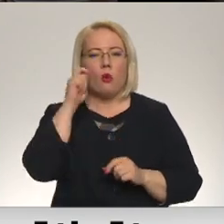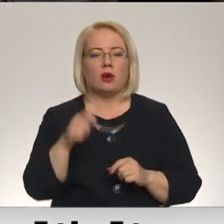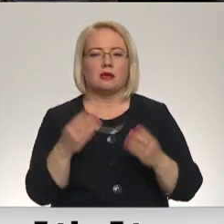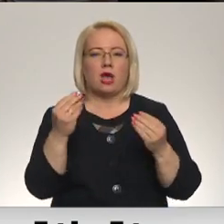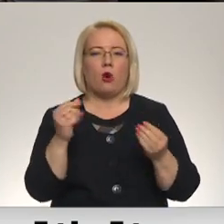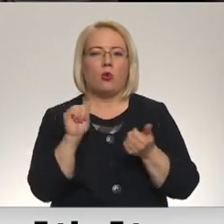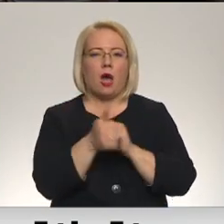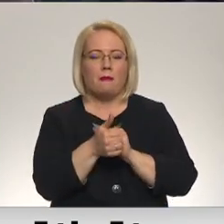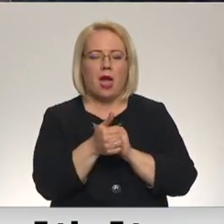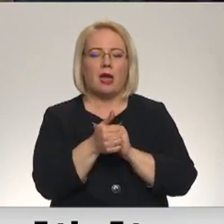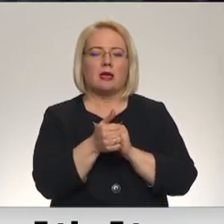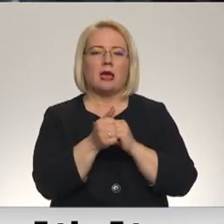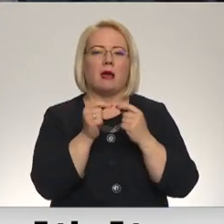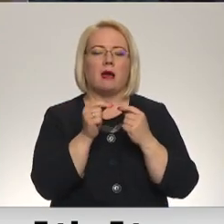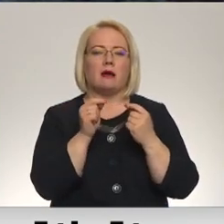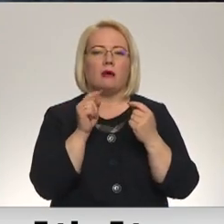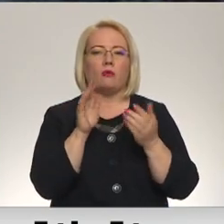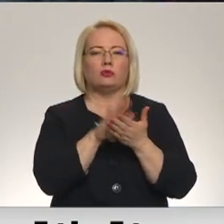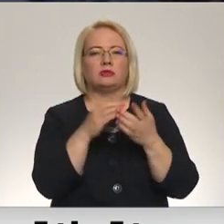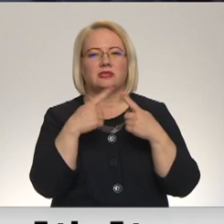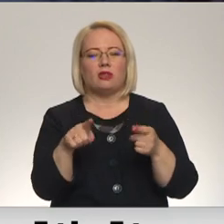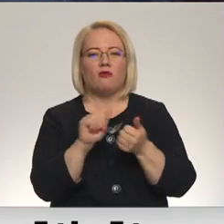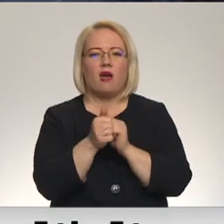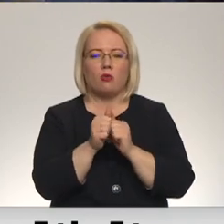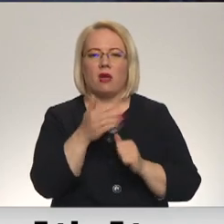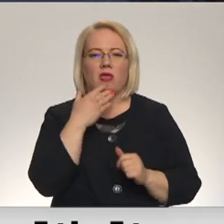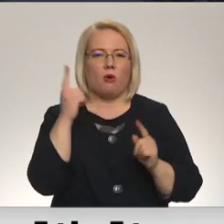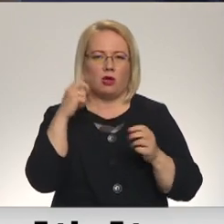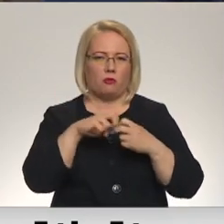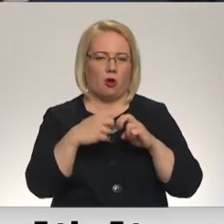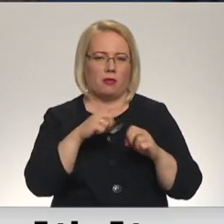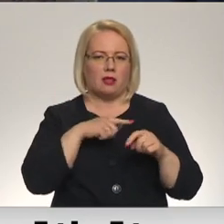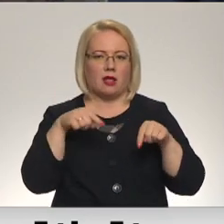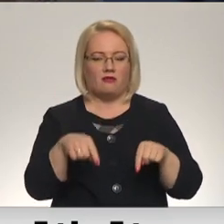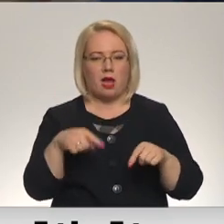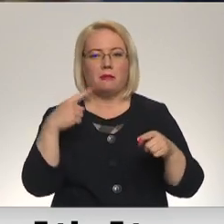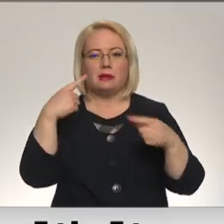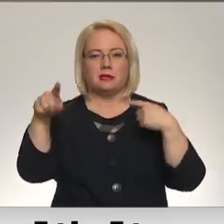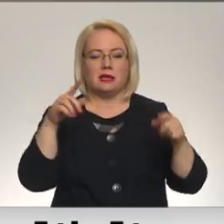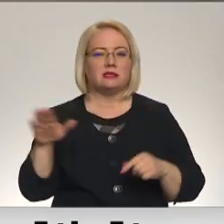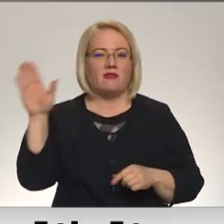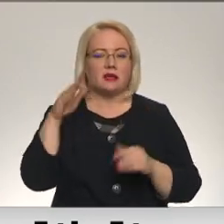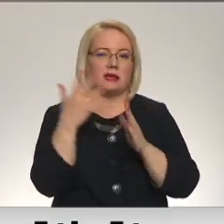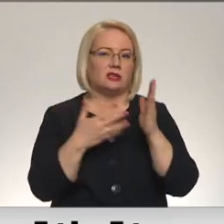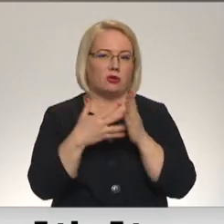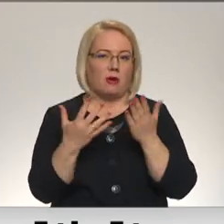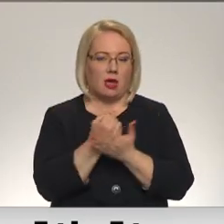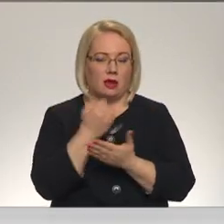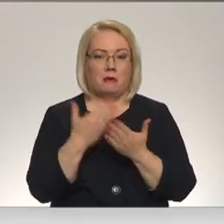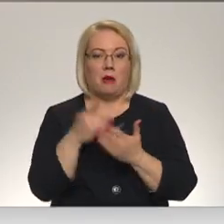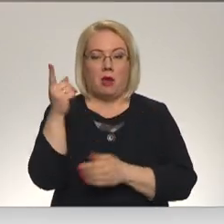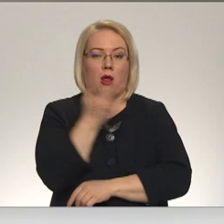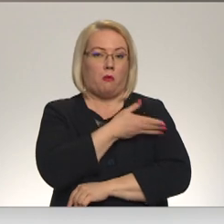ir apgrūtināta nevien Latvijā, bet visā Eiropā. Tomēr atsevišķas valstis risinājumu ir radušas. Piemēram, tā ir Polija,